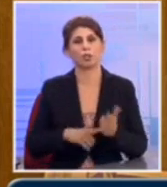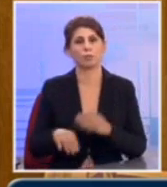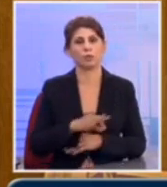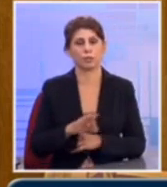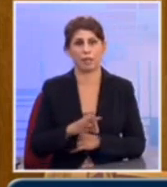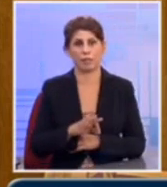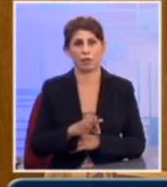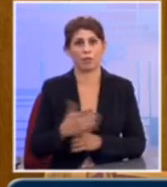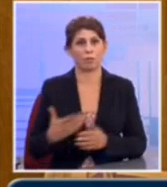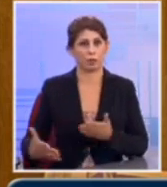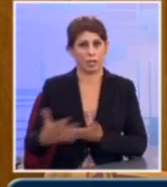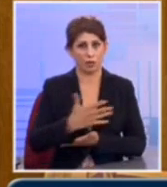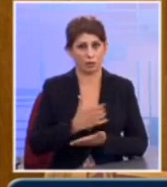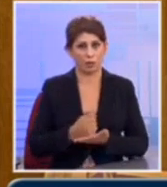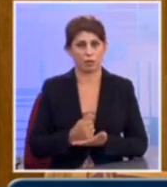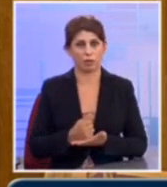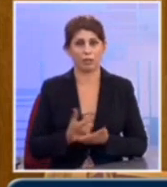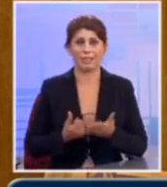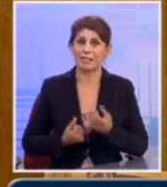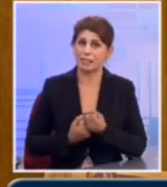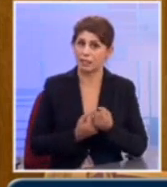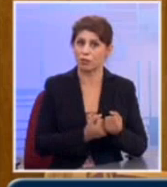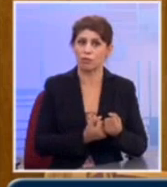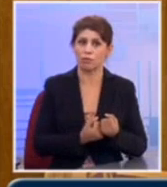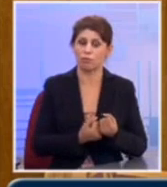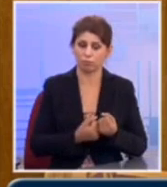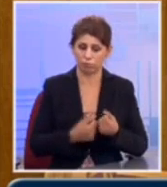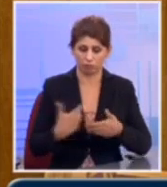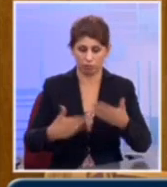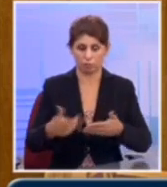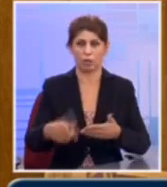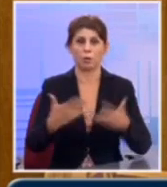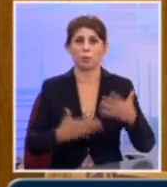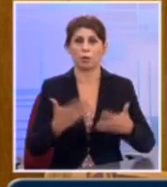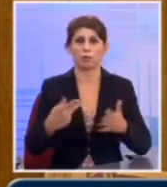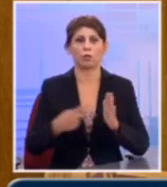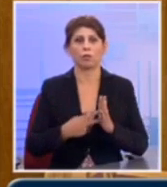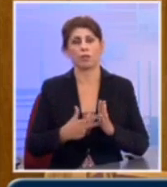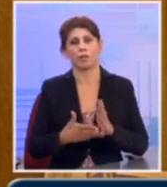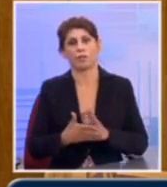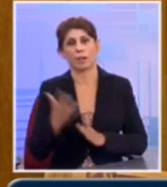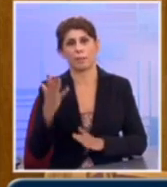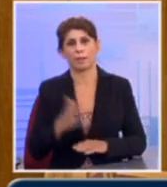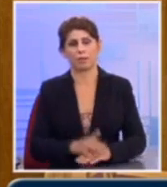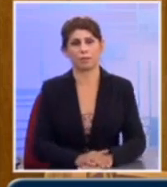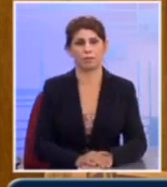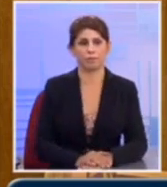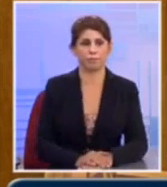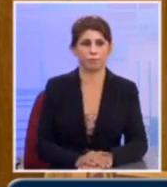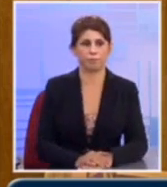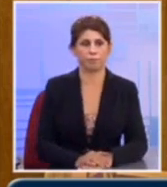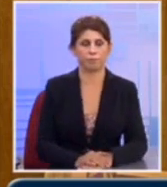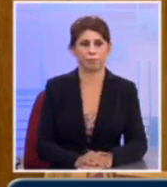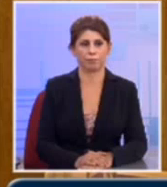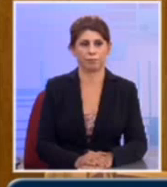που τα τα έσοδα του στηρίζουν τον τρέχοντα προϋπολογισμό του 2015